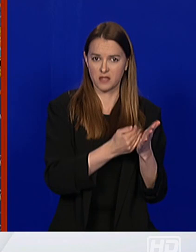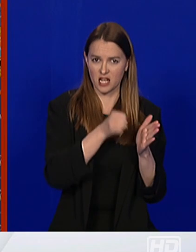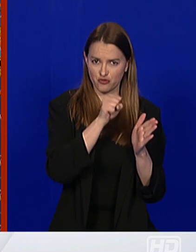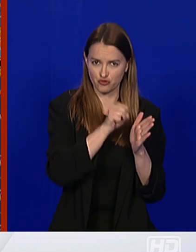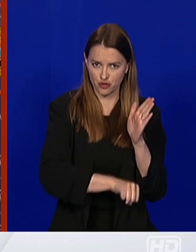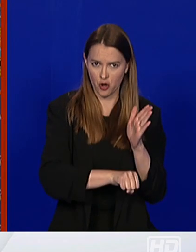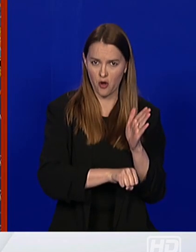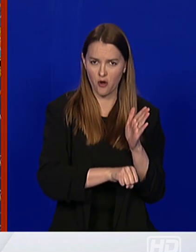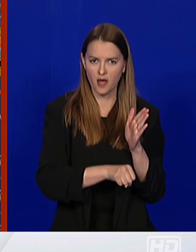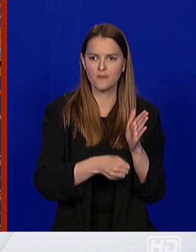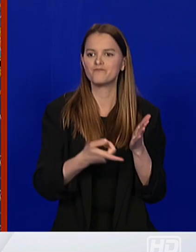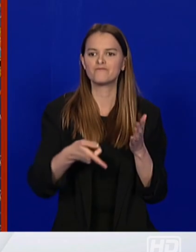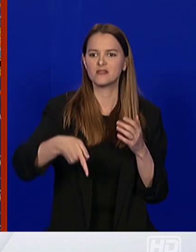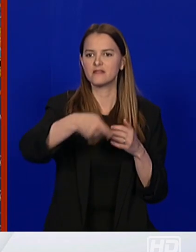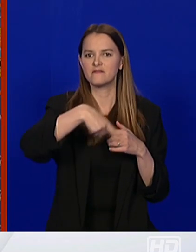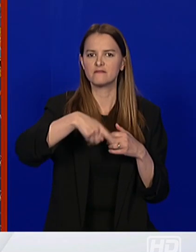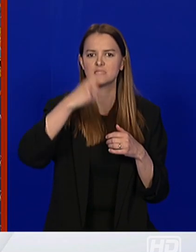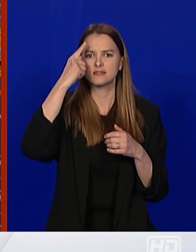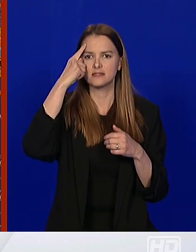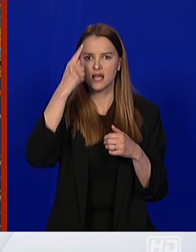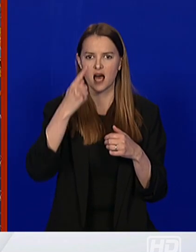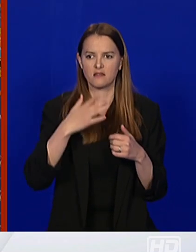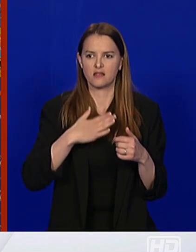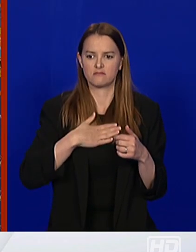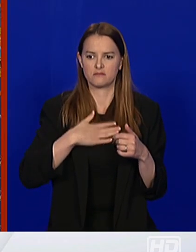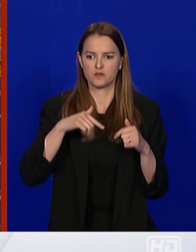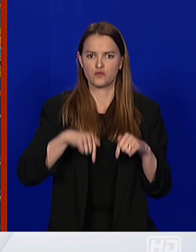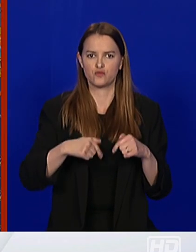vi dobro znate da se nama dogodio